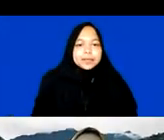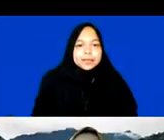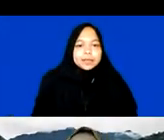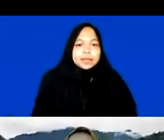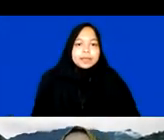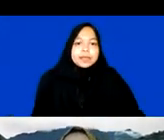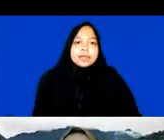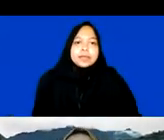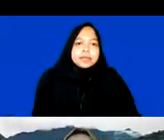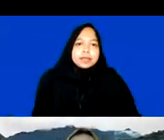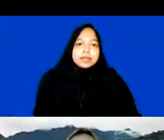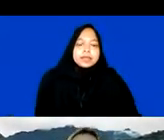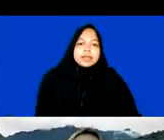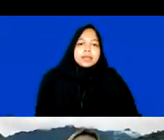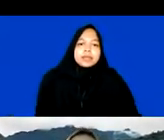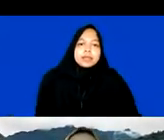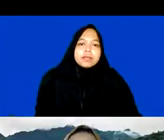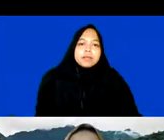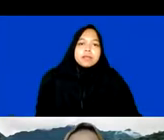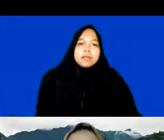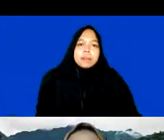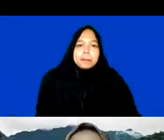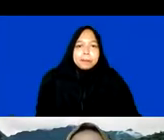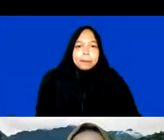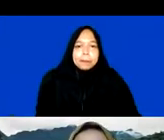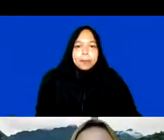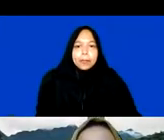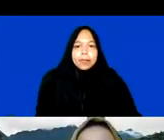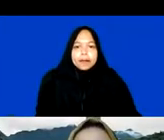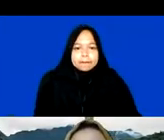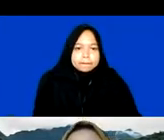gitu. Gimana sih yang dimaksud Mas Kirai tadi dan sebagainya.